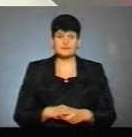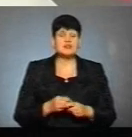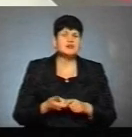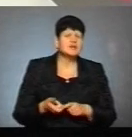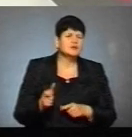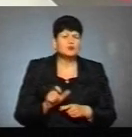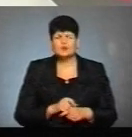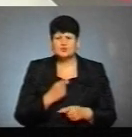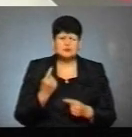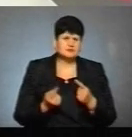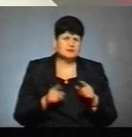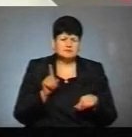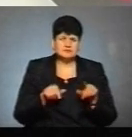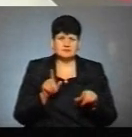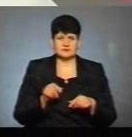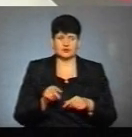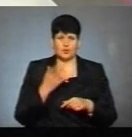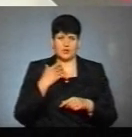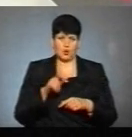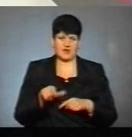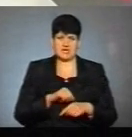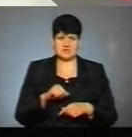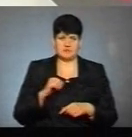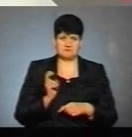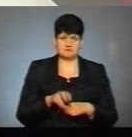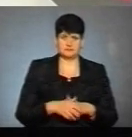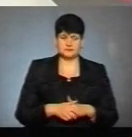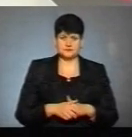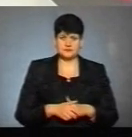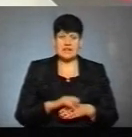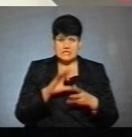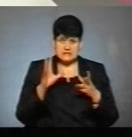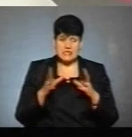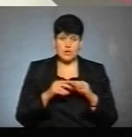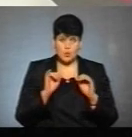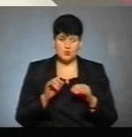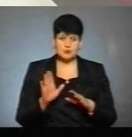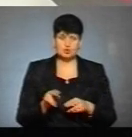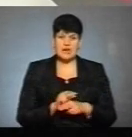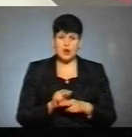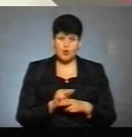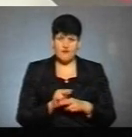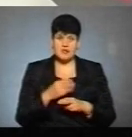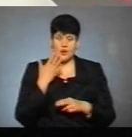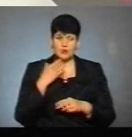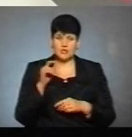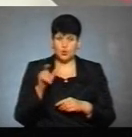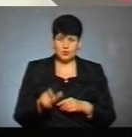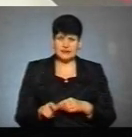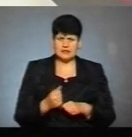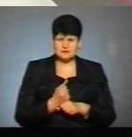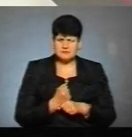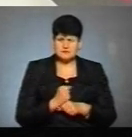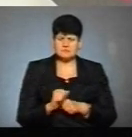дуже поодинокі випадки, коли добровільно людина приходить. Чи може взагалом відбуватися лікування, коли людину, можна сказати,